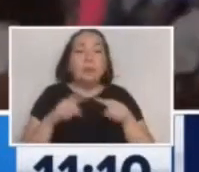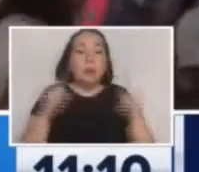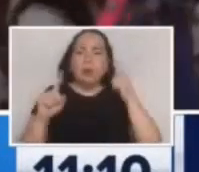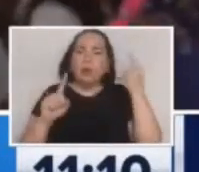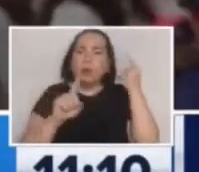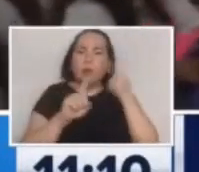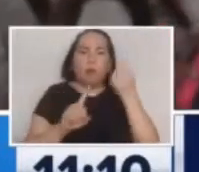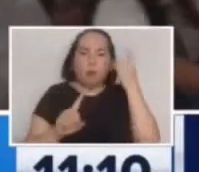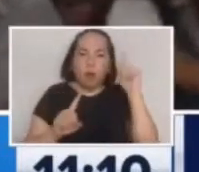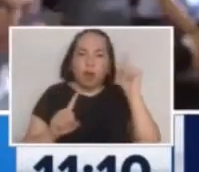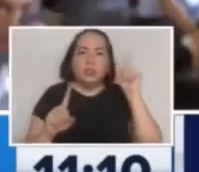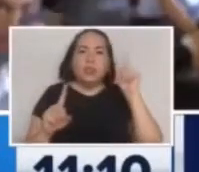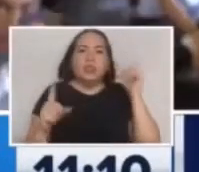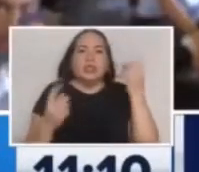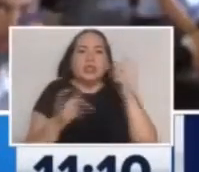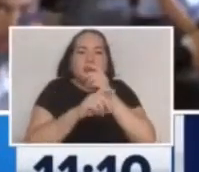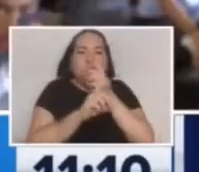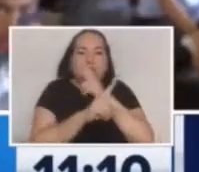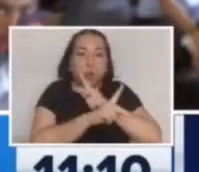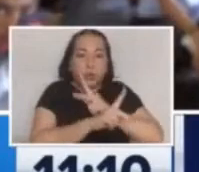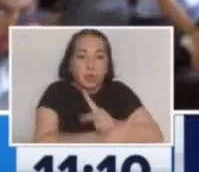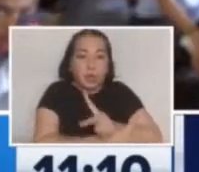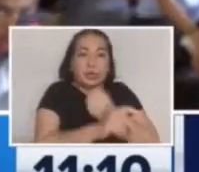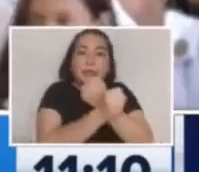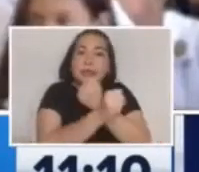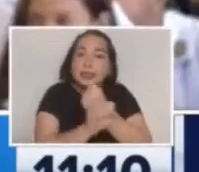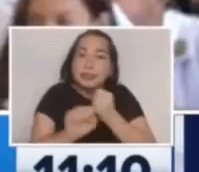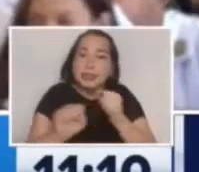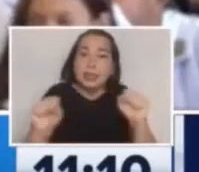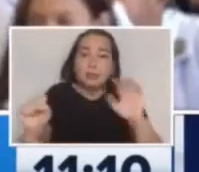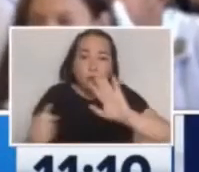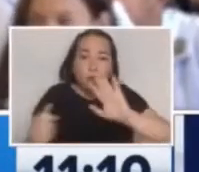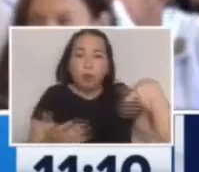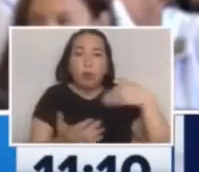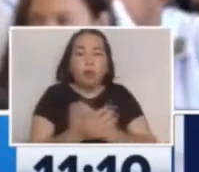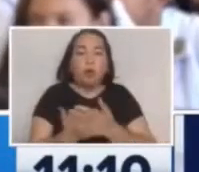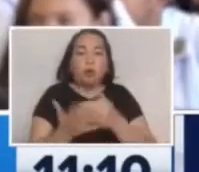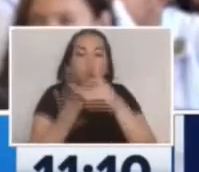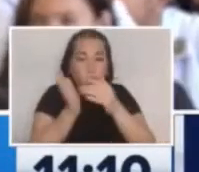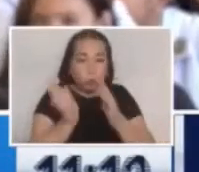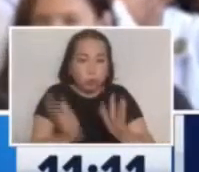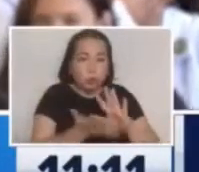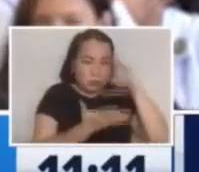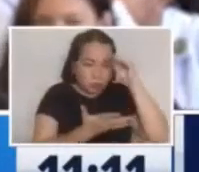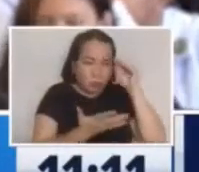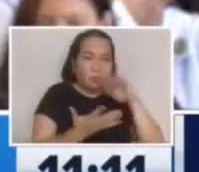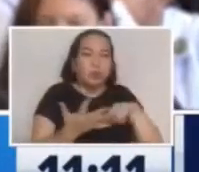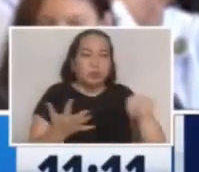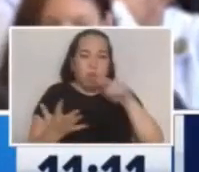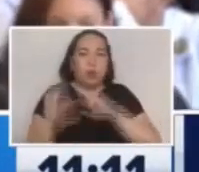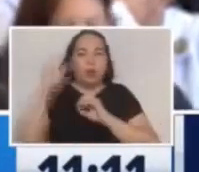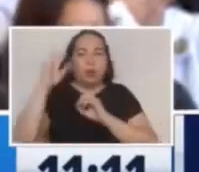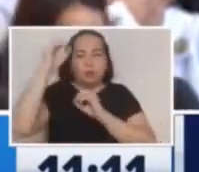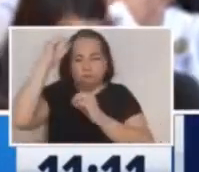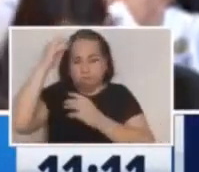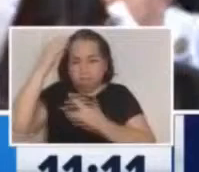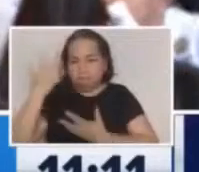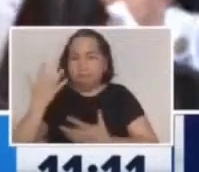pag-aaral nila, patuloy din ang pag-acquire nila ng knowledge, pero mas malaki na ang papel ng mga